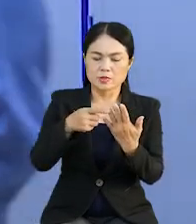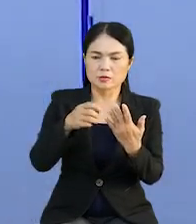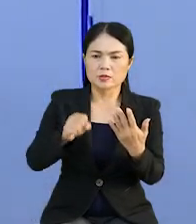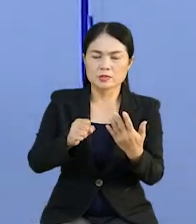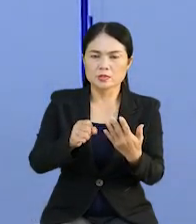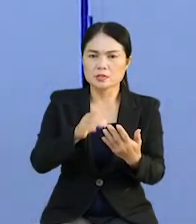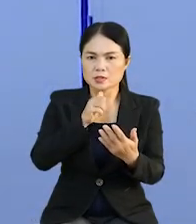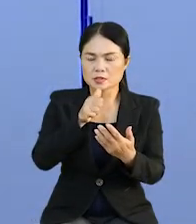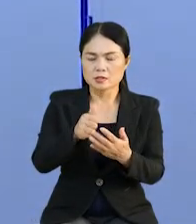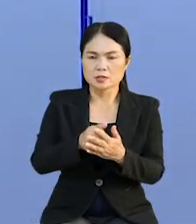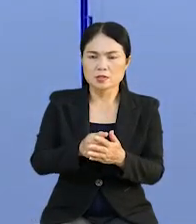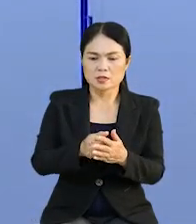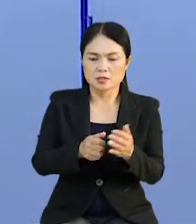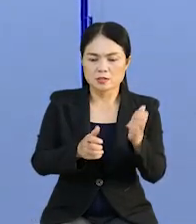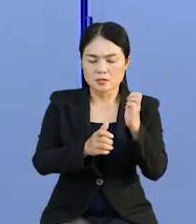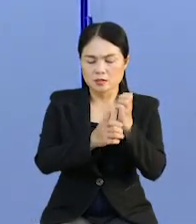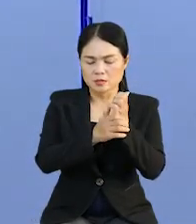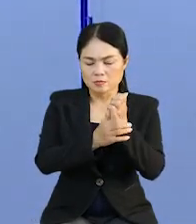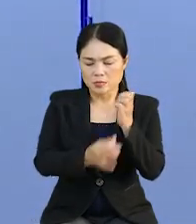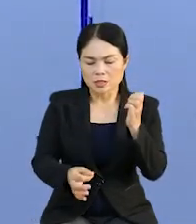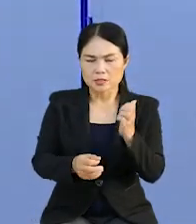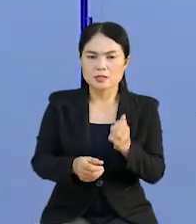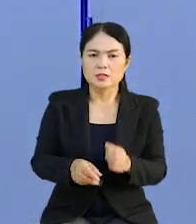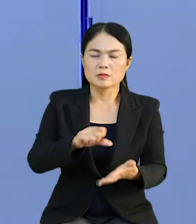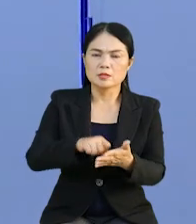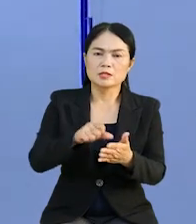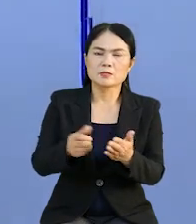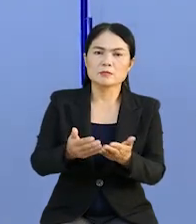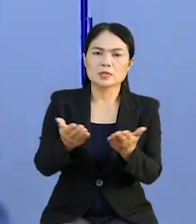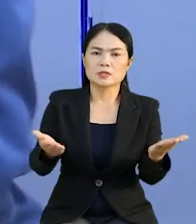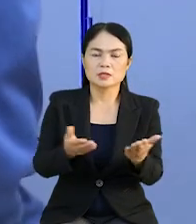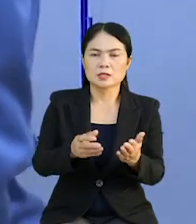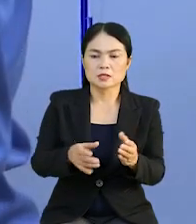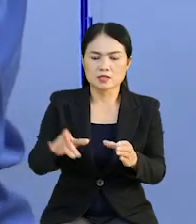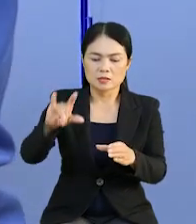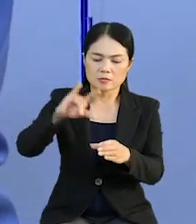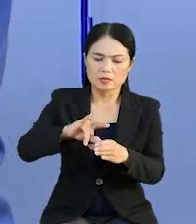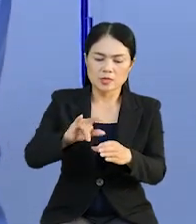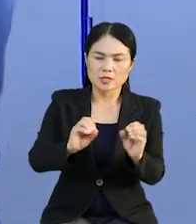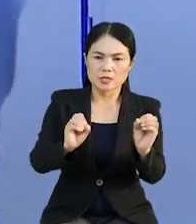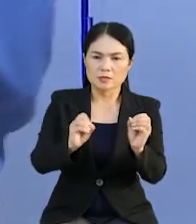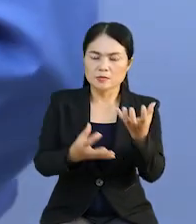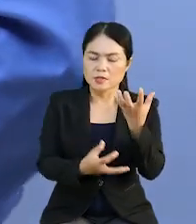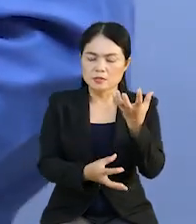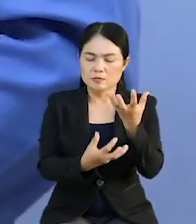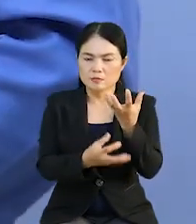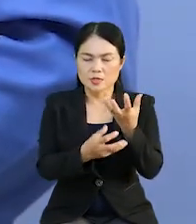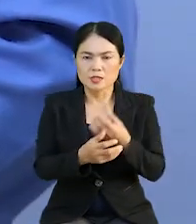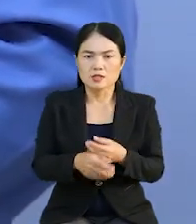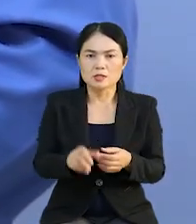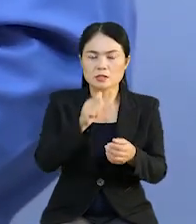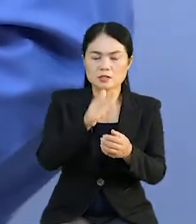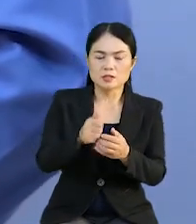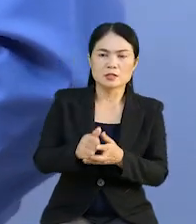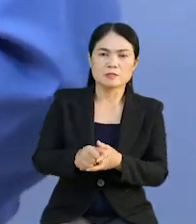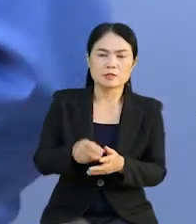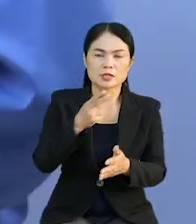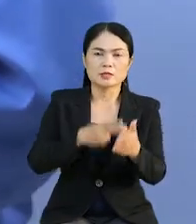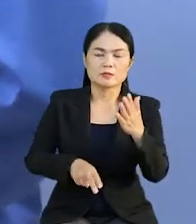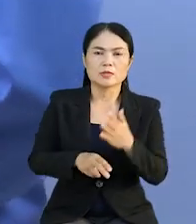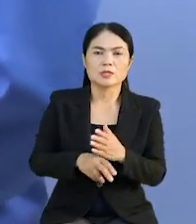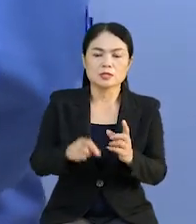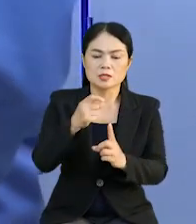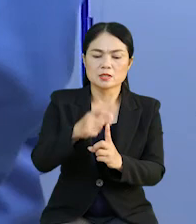ចំរាញ់មានន័យថាម៉េចទៅហៅថាចំរាញ់បាទប្រេងកាតឆៅបាទប្រេងកាតឆៅគឺជាអ្វីបាទ